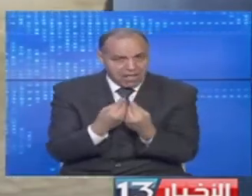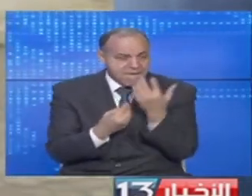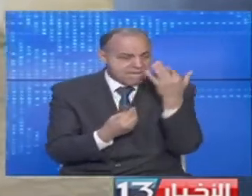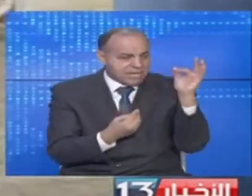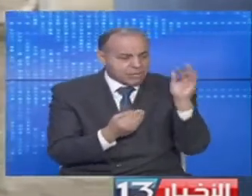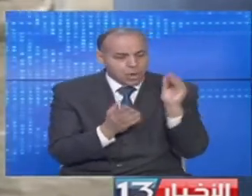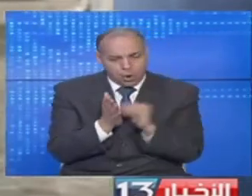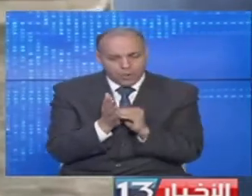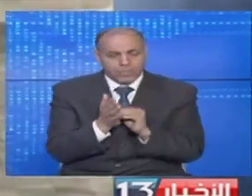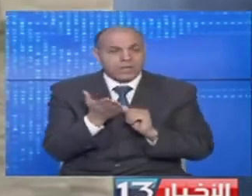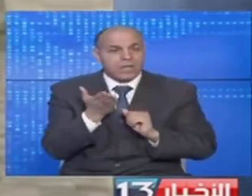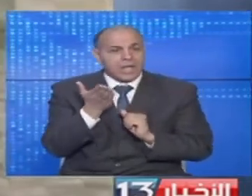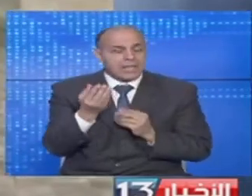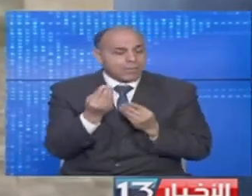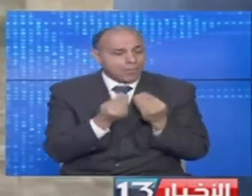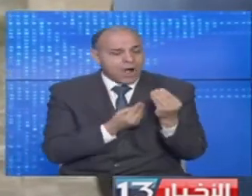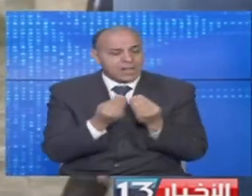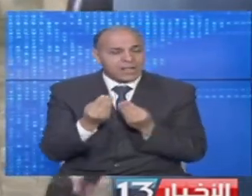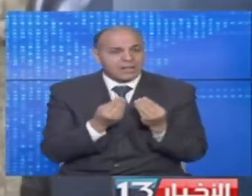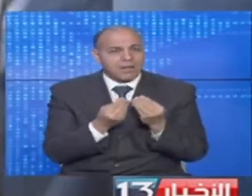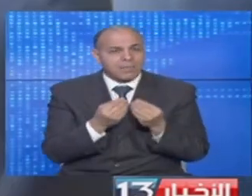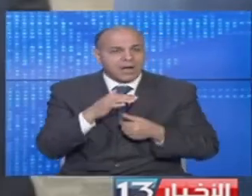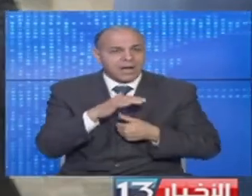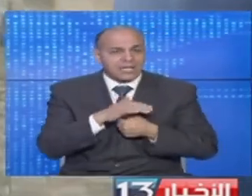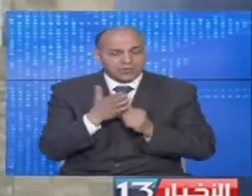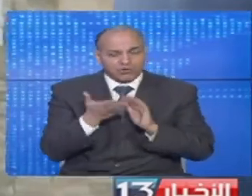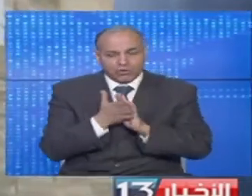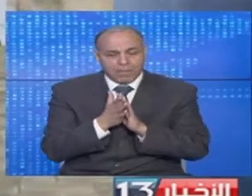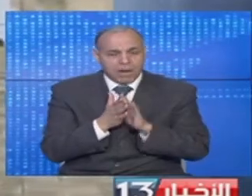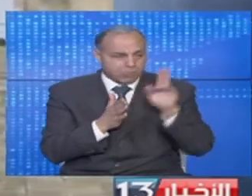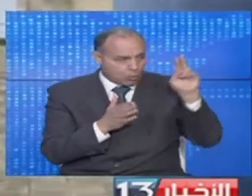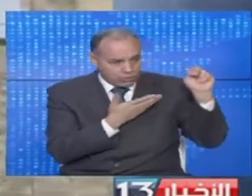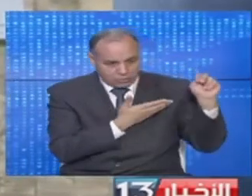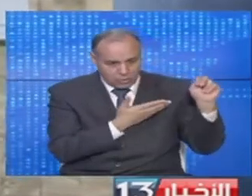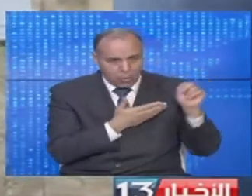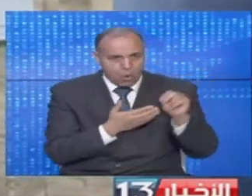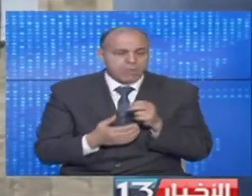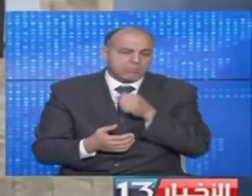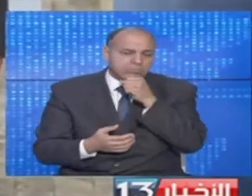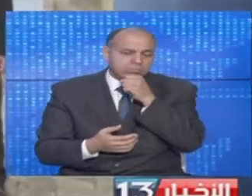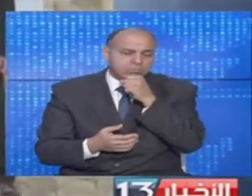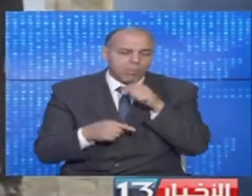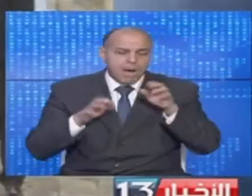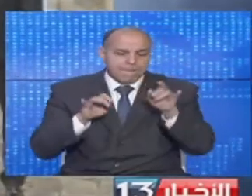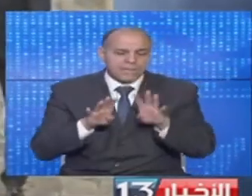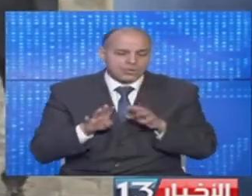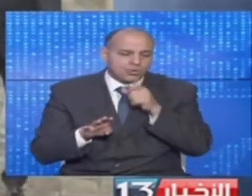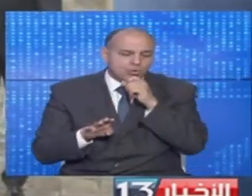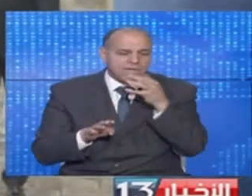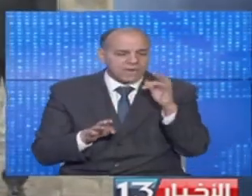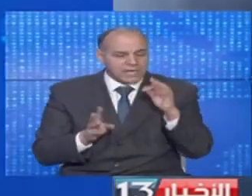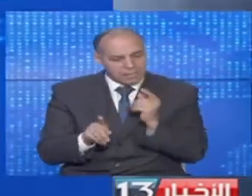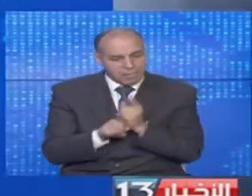فرنسا كذلك محادثات مع رئيسي الجمعية العامة ومجلس الشيوخ الفرنسيين.